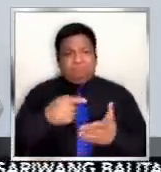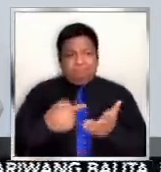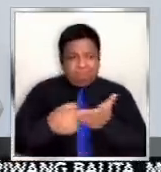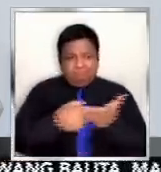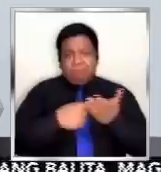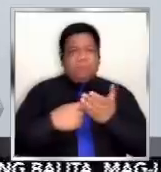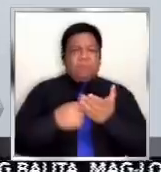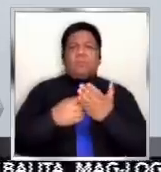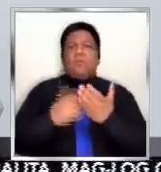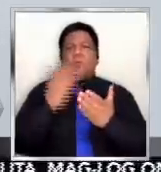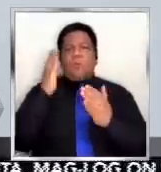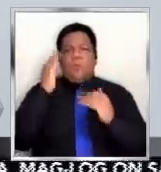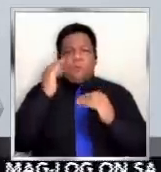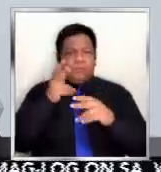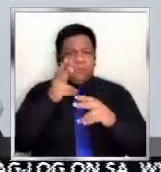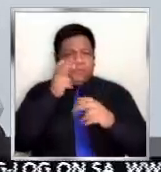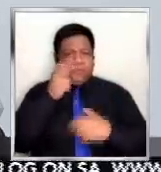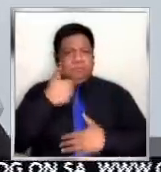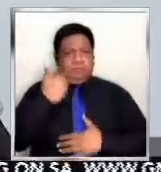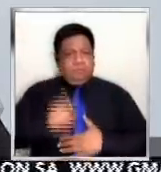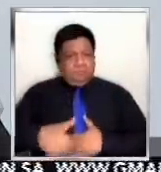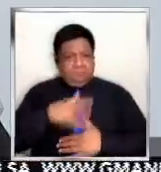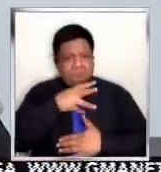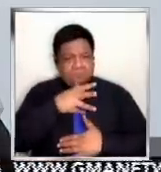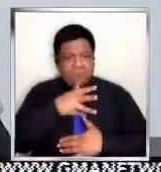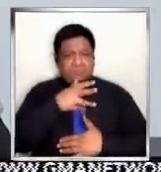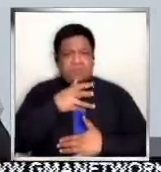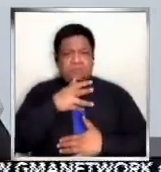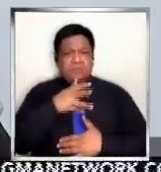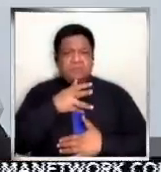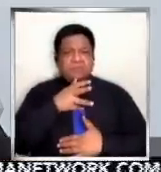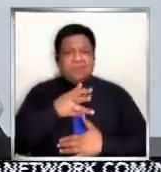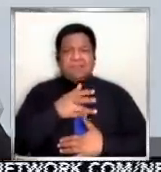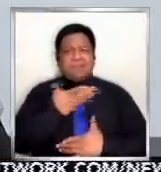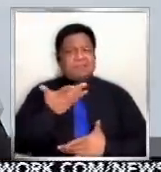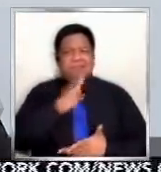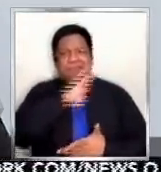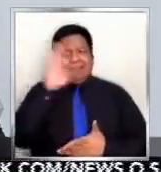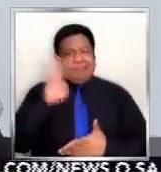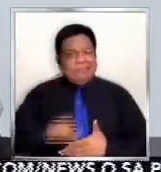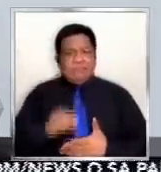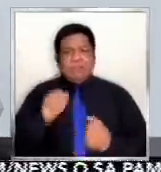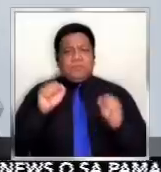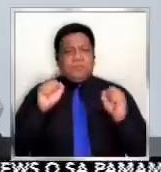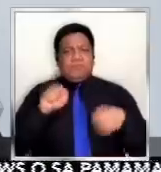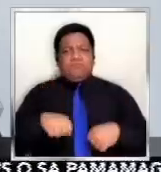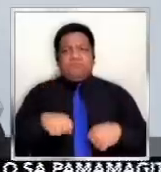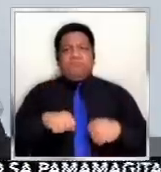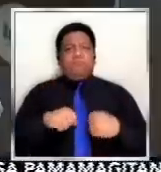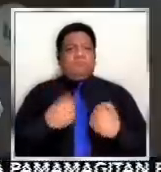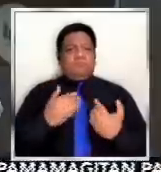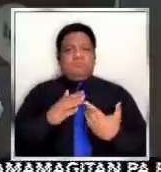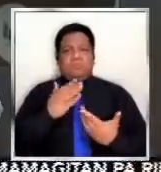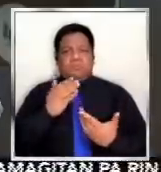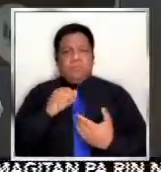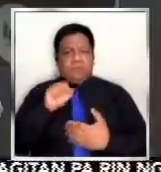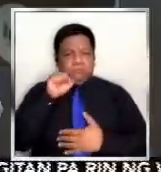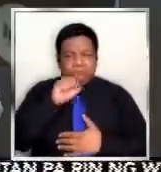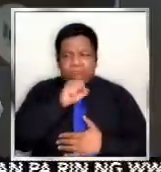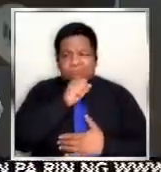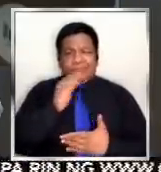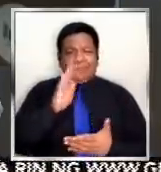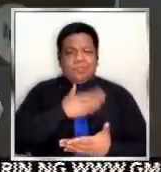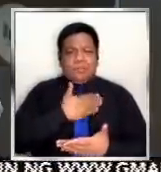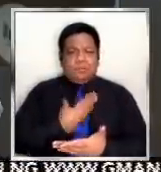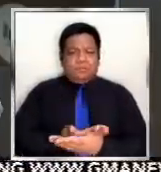bilang isang ina. Ina na hindi na kahit kailanman magkakapagalik ng kanyang anak. Mga dating